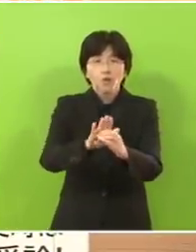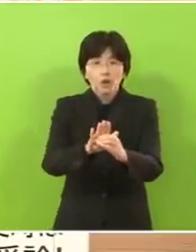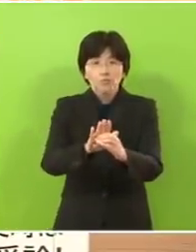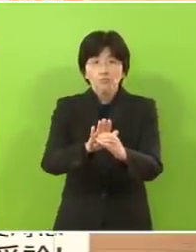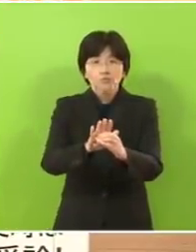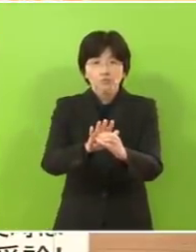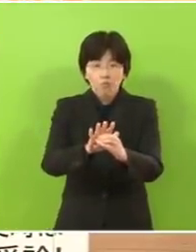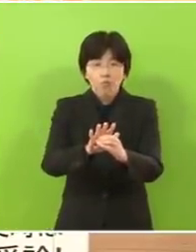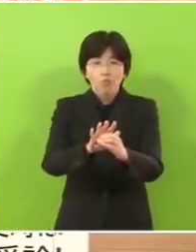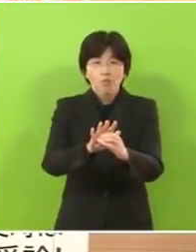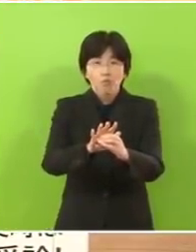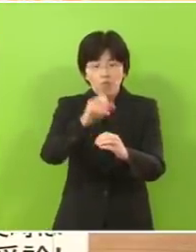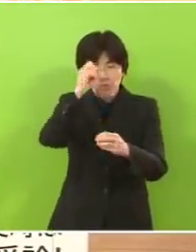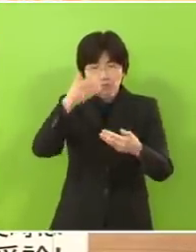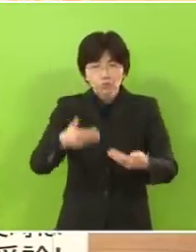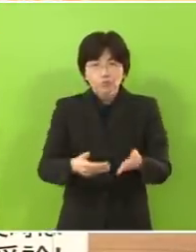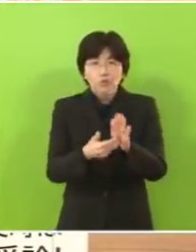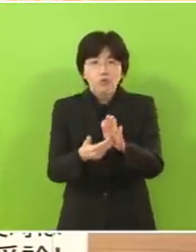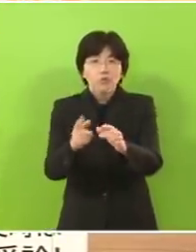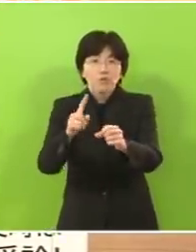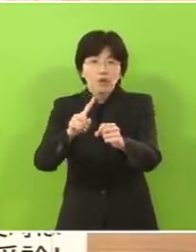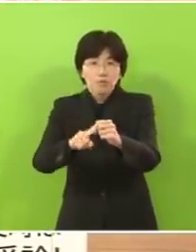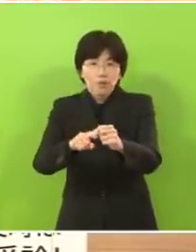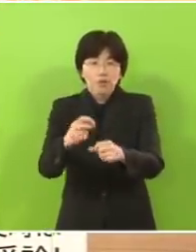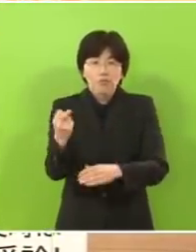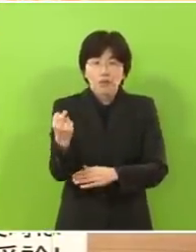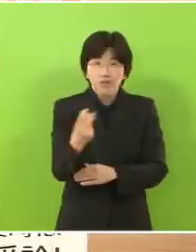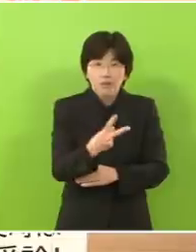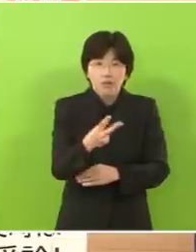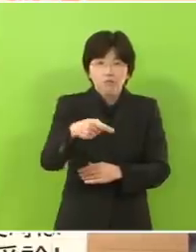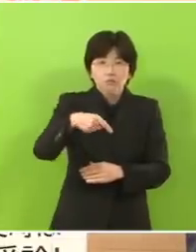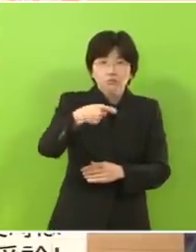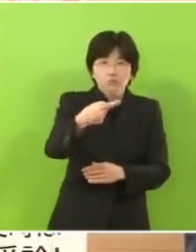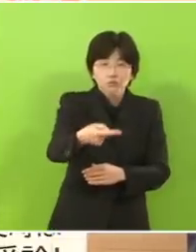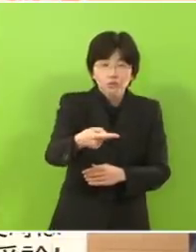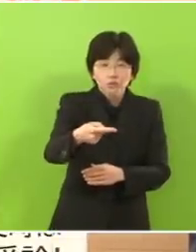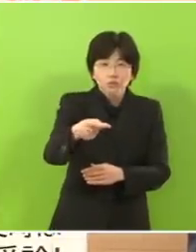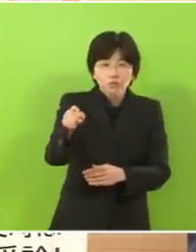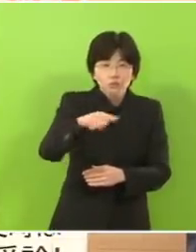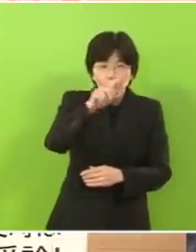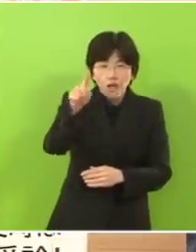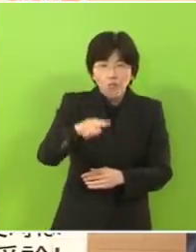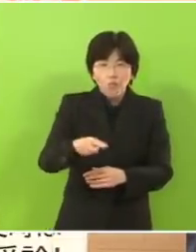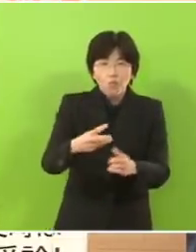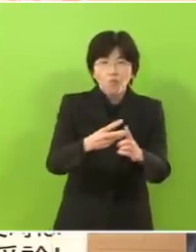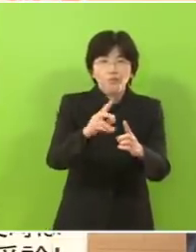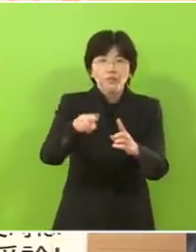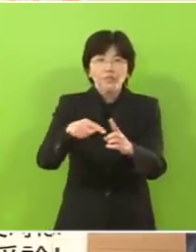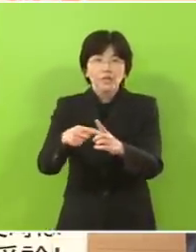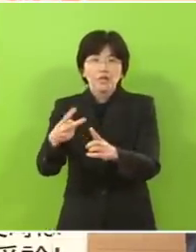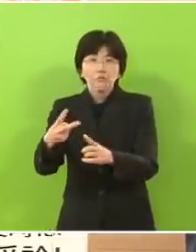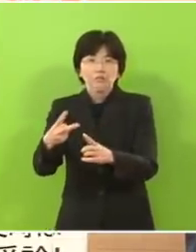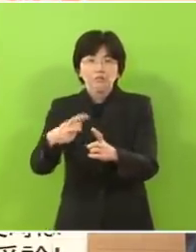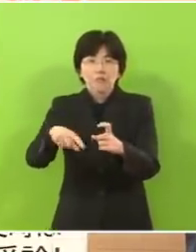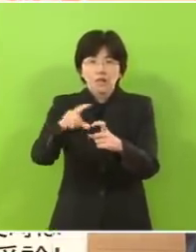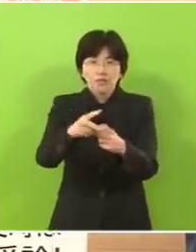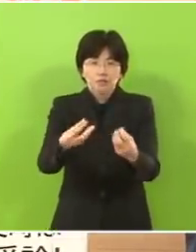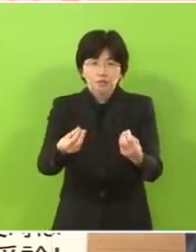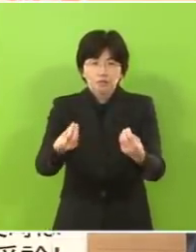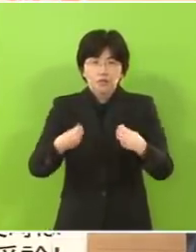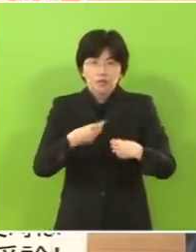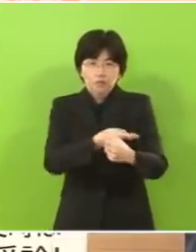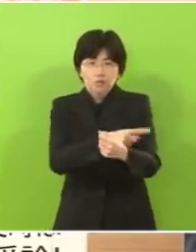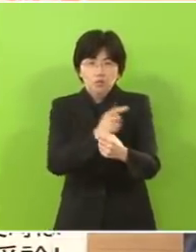重賞を回避するためそしてまた次に来るかもしれないbeatsさらに感染力が